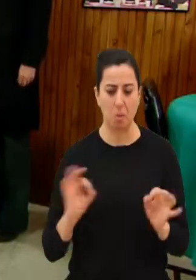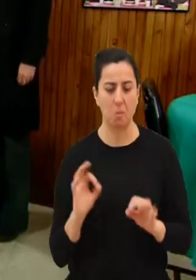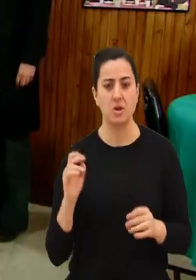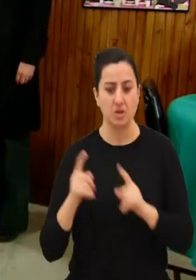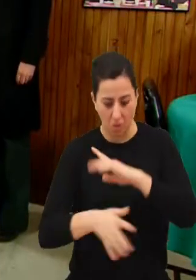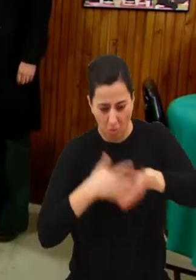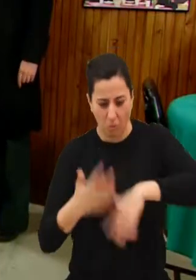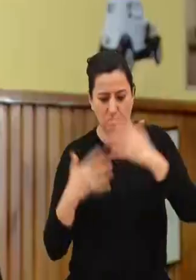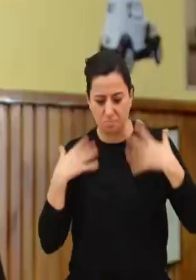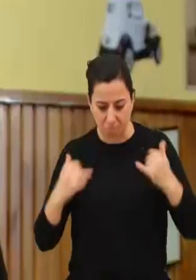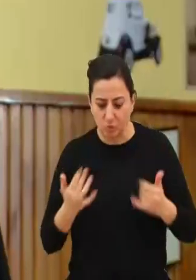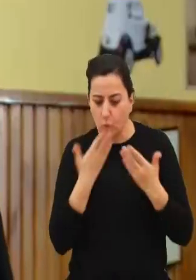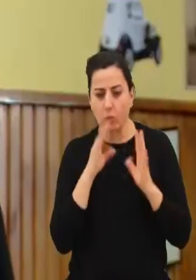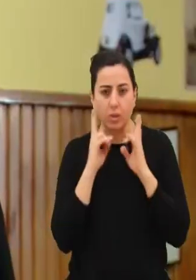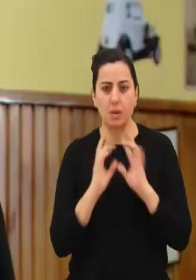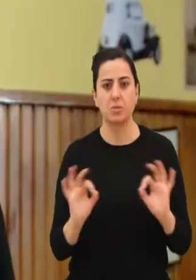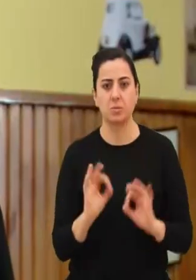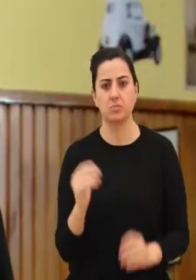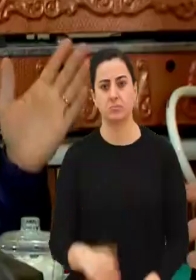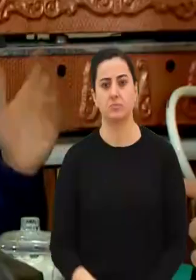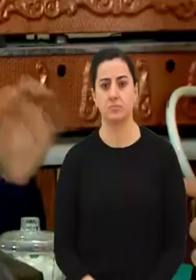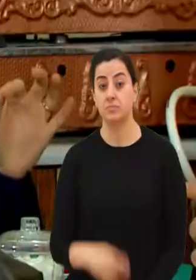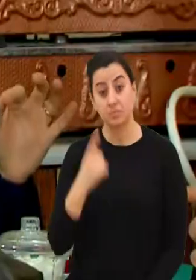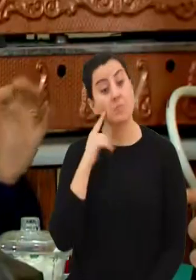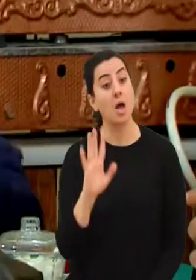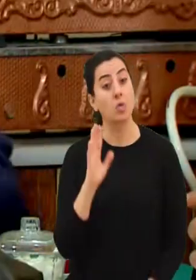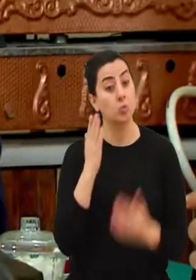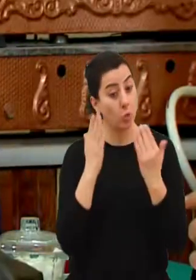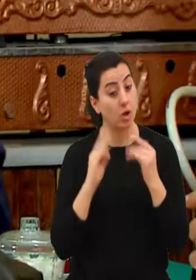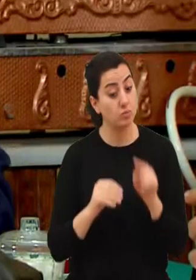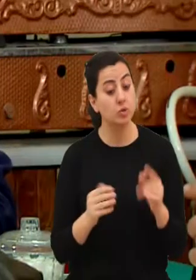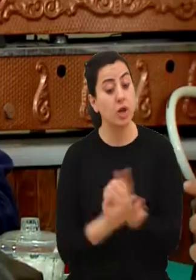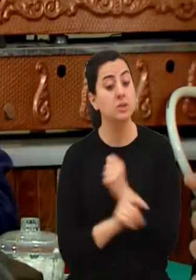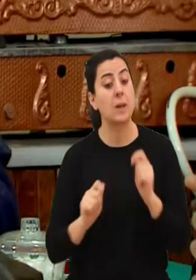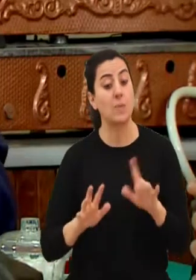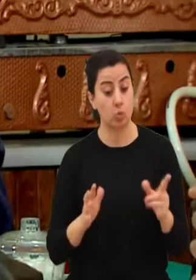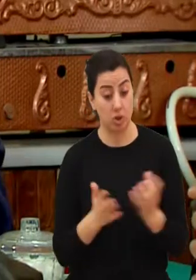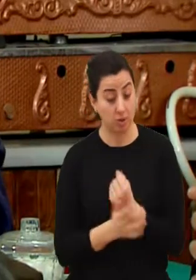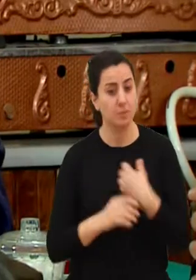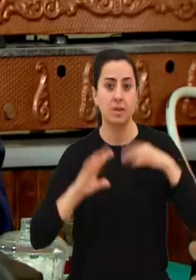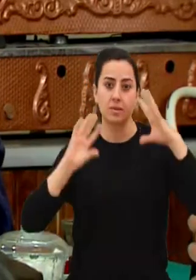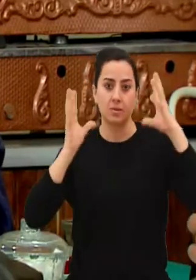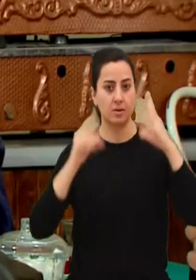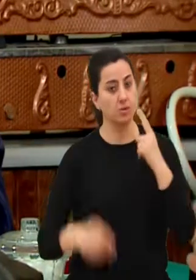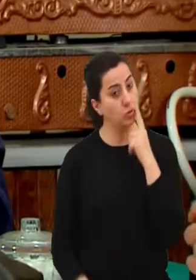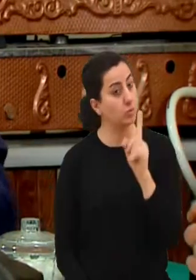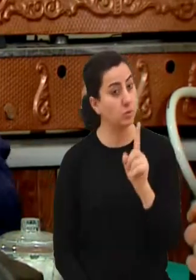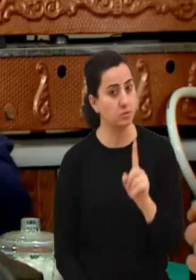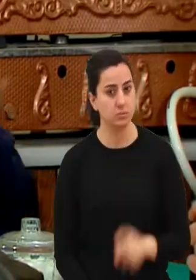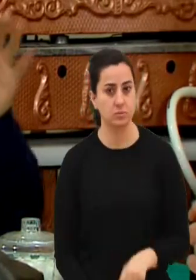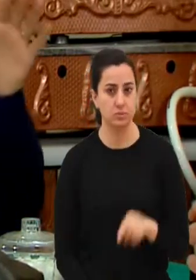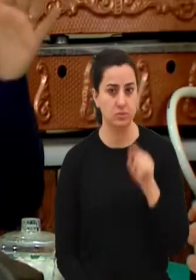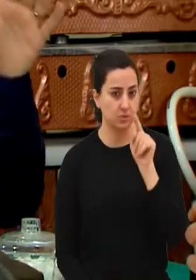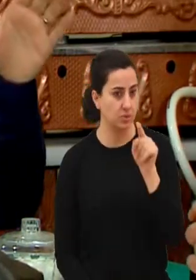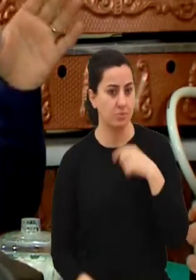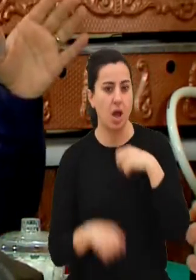Yerlerde sürünsen böyle mi gelirsin? Ulan Refik, bak dua et bu kupon tutmasın. Eğer tutarsa var ya, oğlum bak